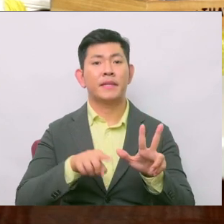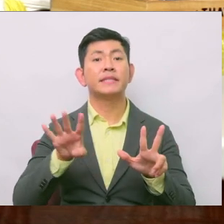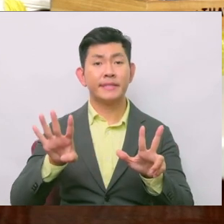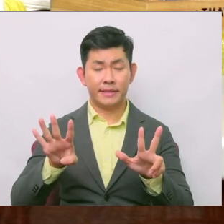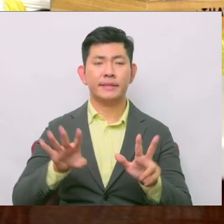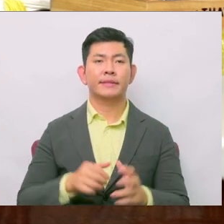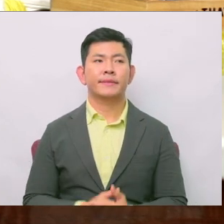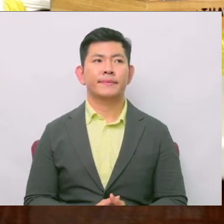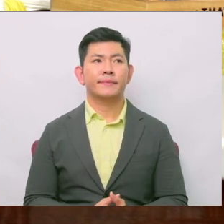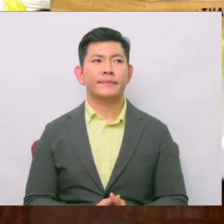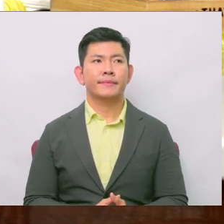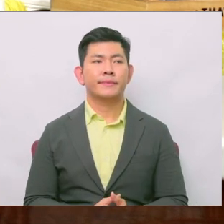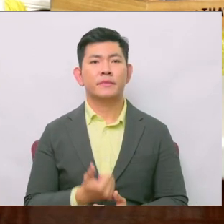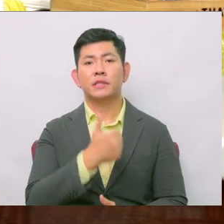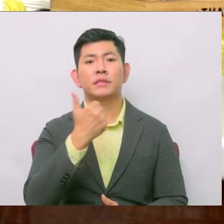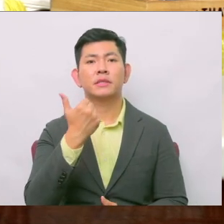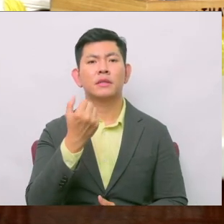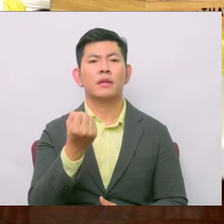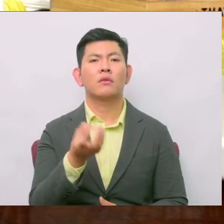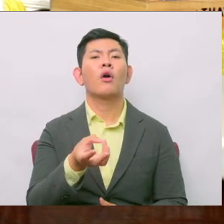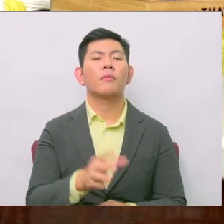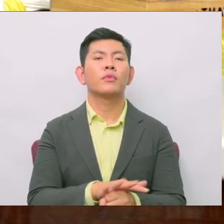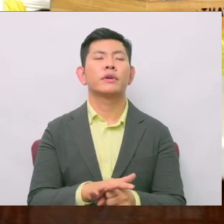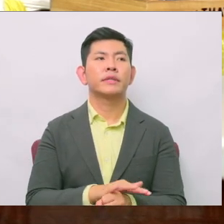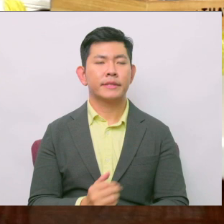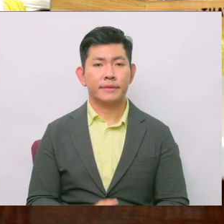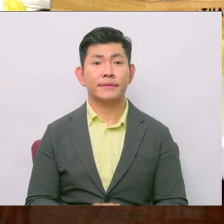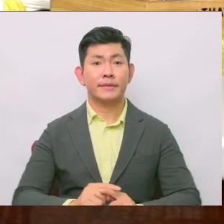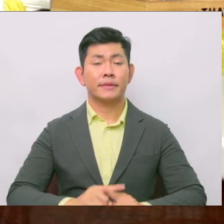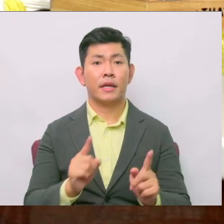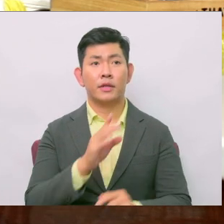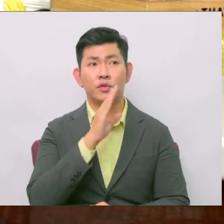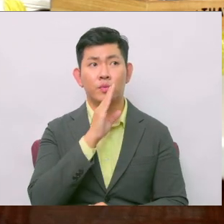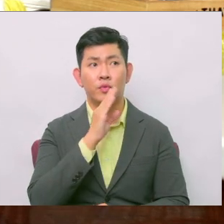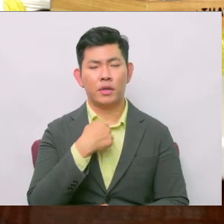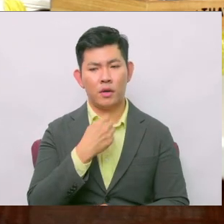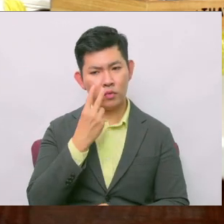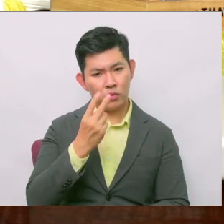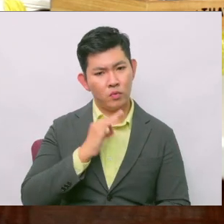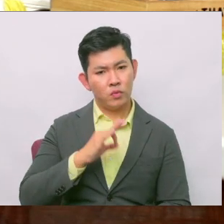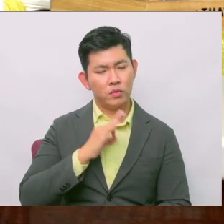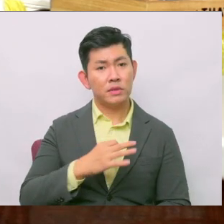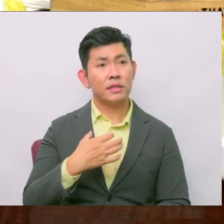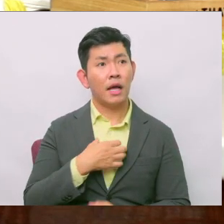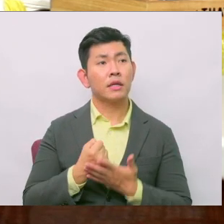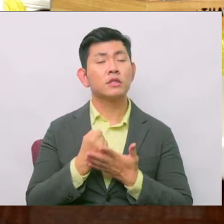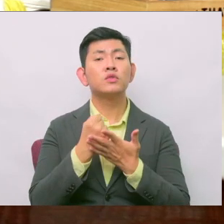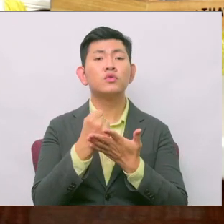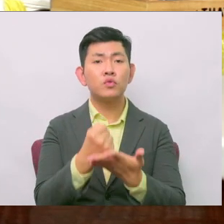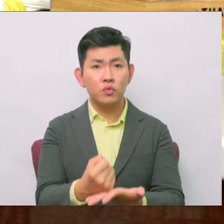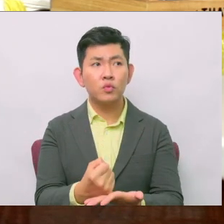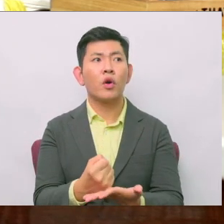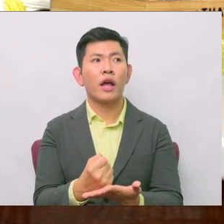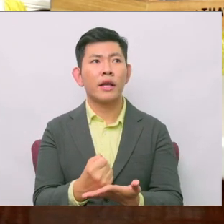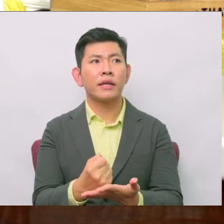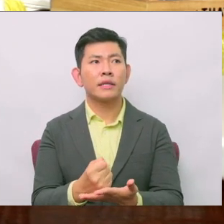ะแล้วก็ตัวอื่นๆก็ไม่ต้องเยอะมากนะคะแต่ถ้าเรามองว่าอยากจะช่วยในเรื่องของแก้ผดผื่น